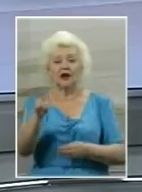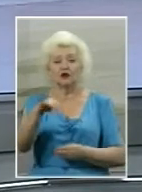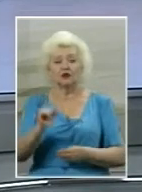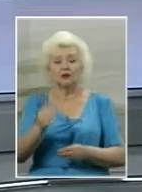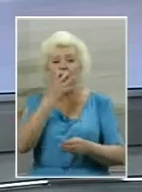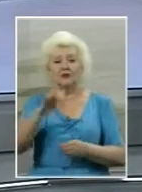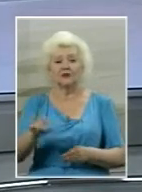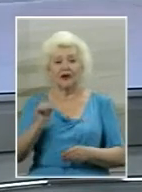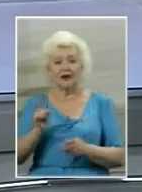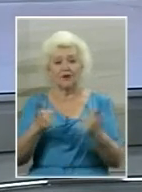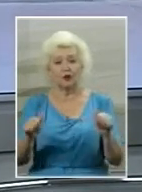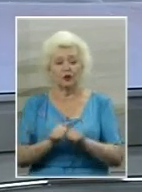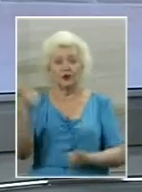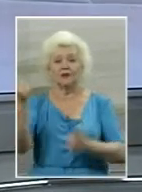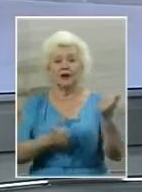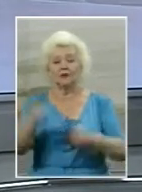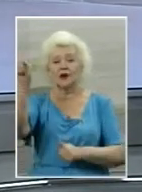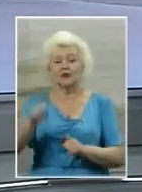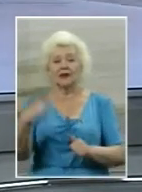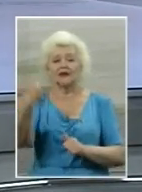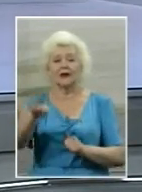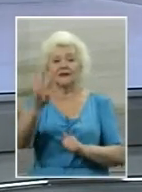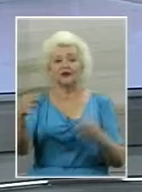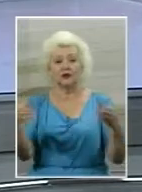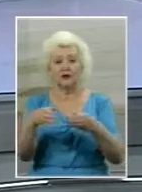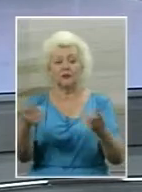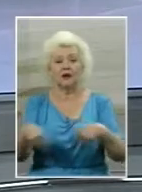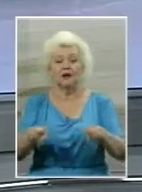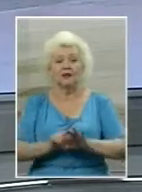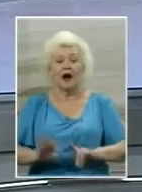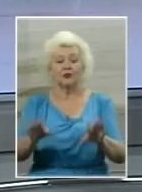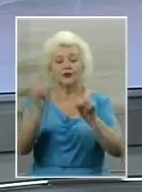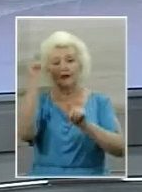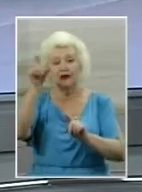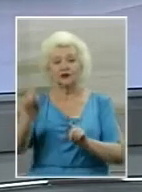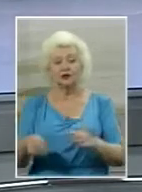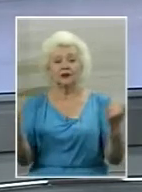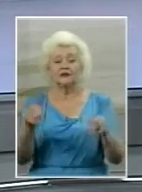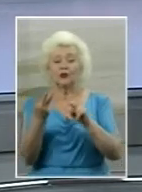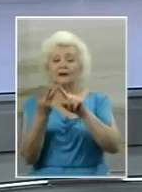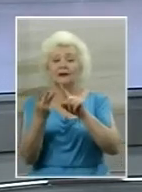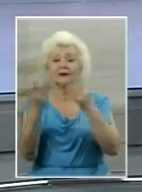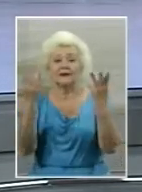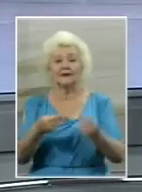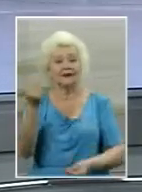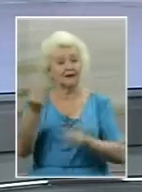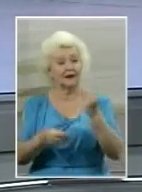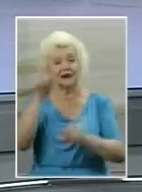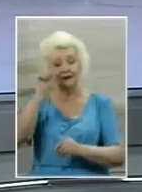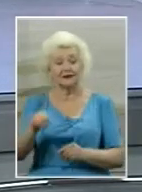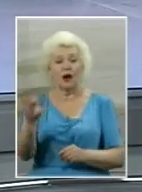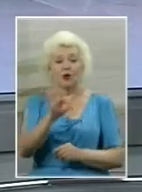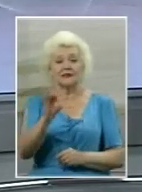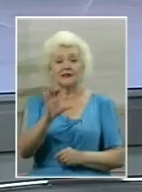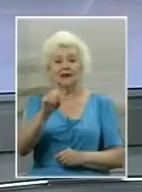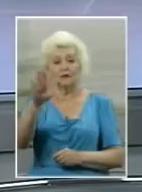форпост». Цього року на змагання приїхали 24 команди. Як провели школярі сьогоднішній третій день гри, знає наша Оксана